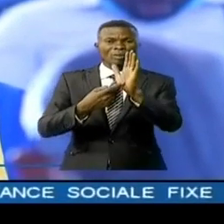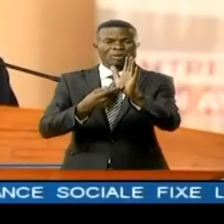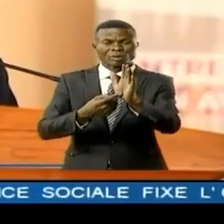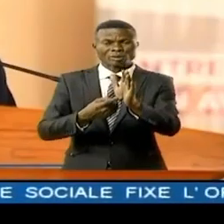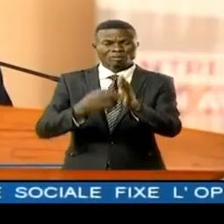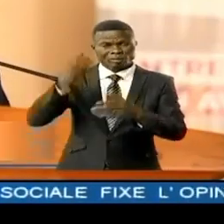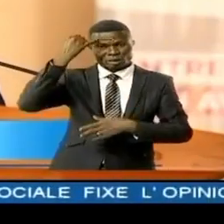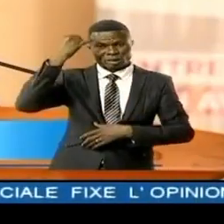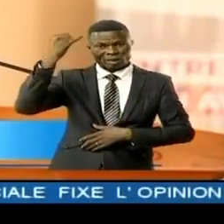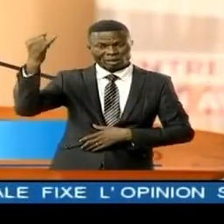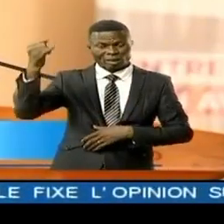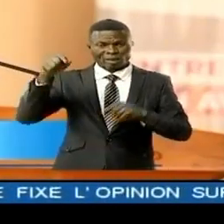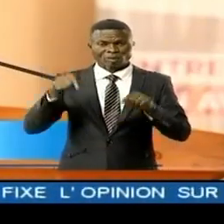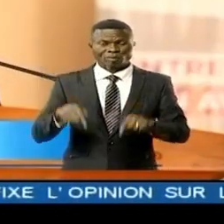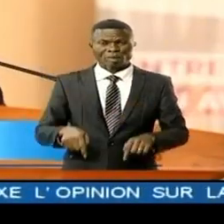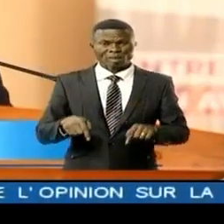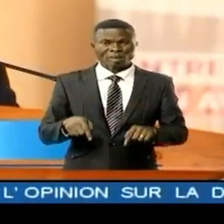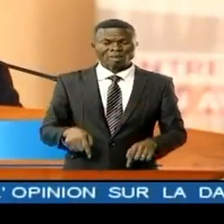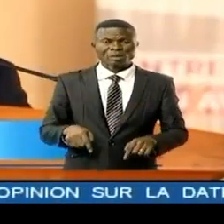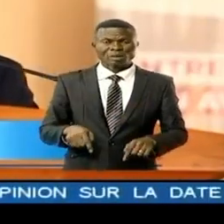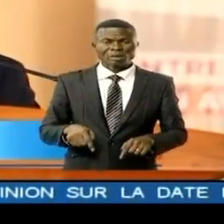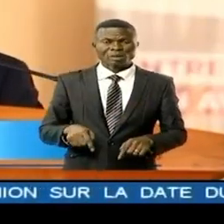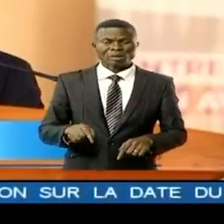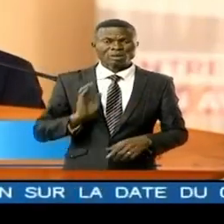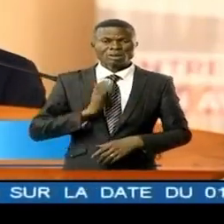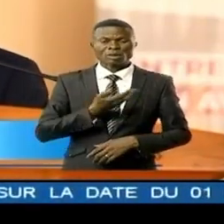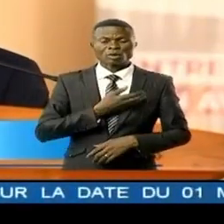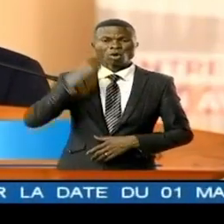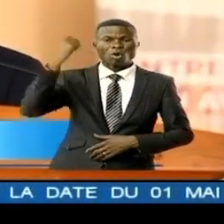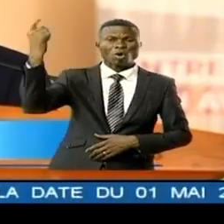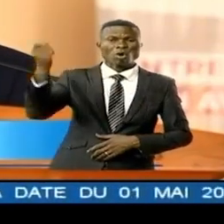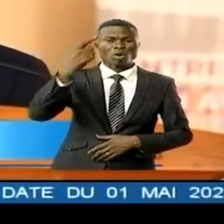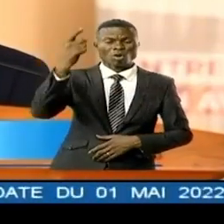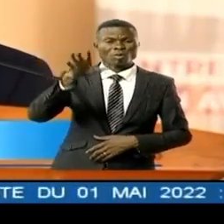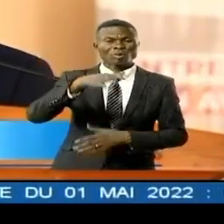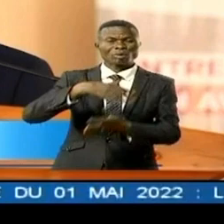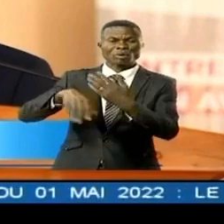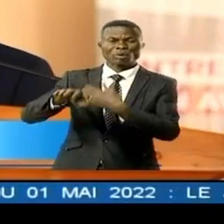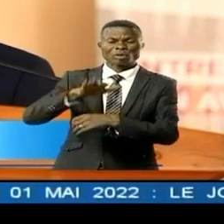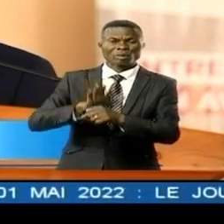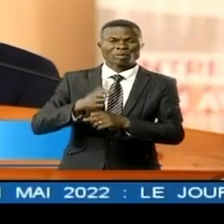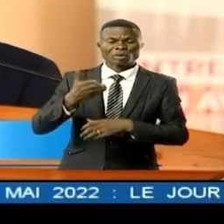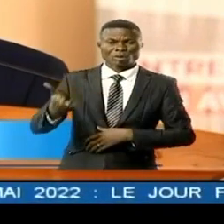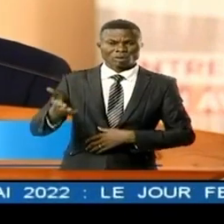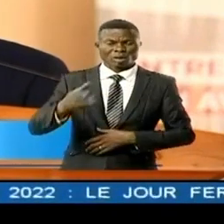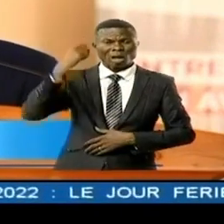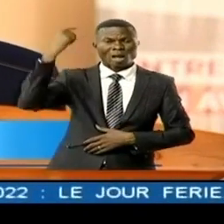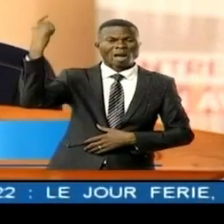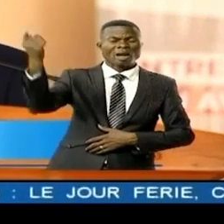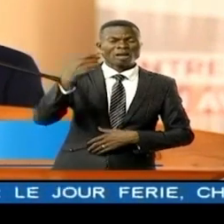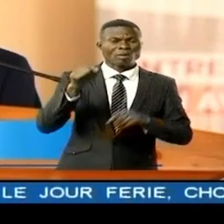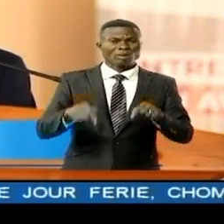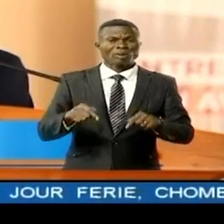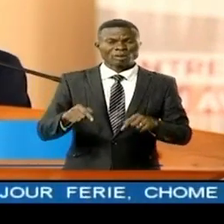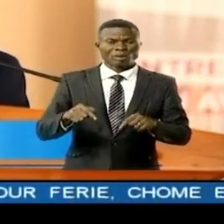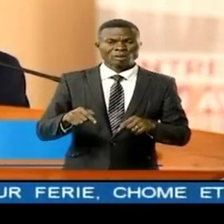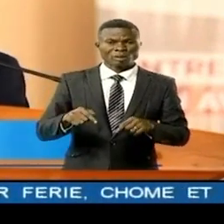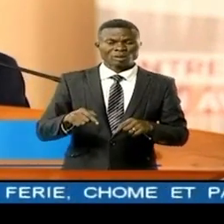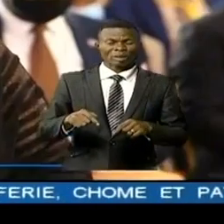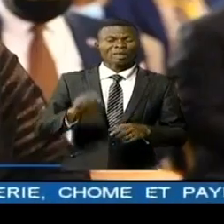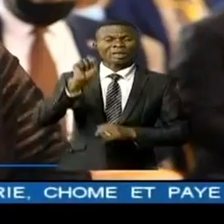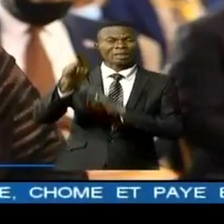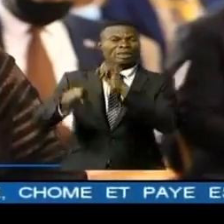contexte actuel de notre monde en turbulence ce monde où il ya la remise en question